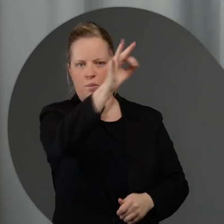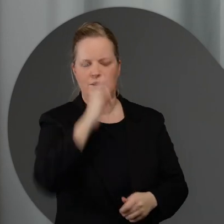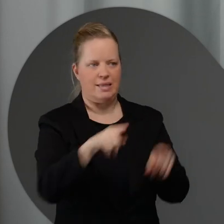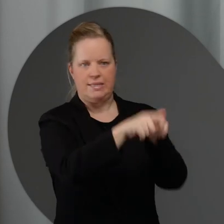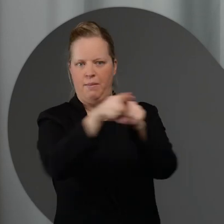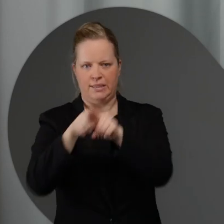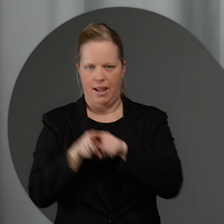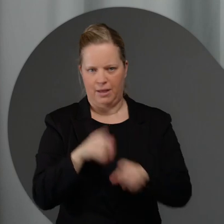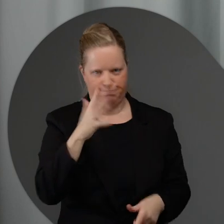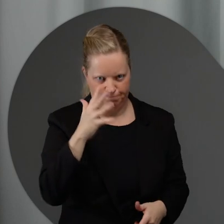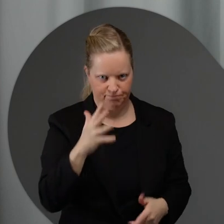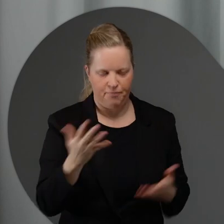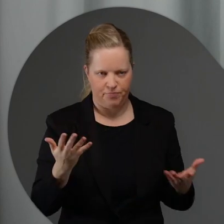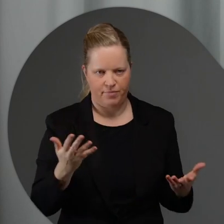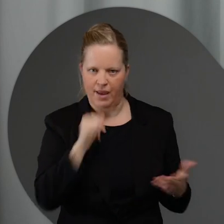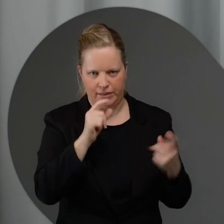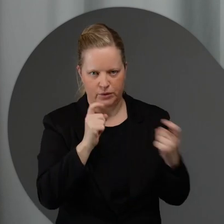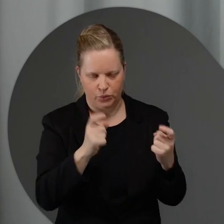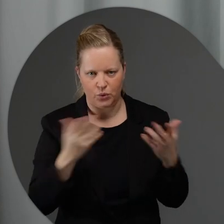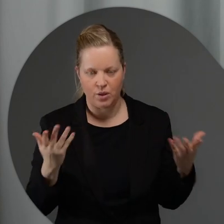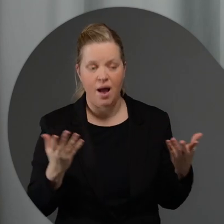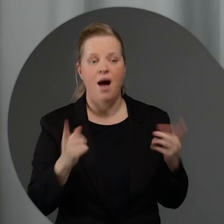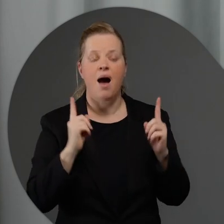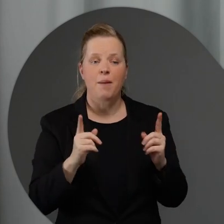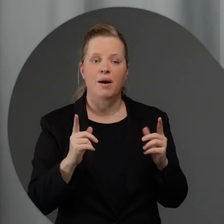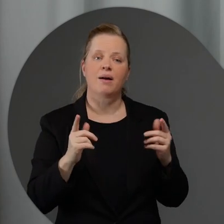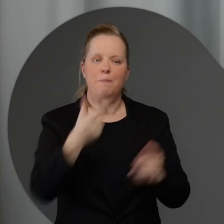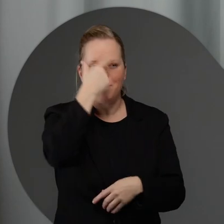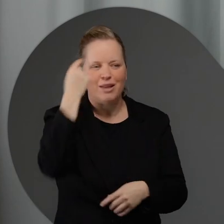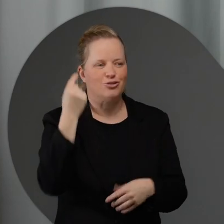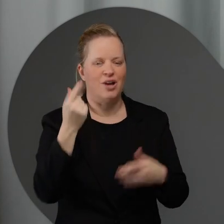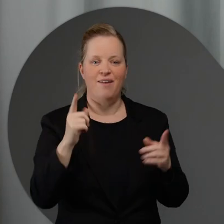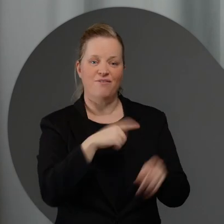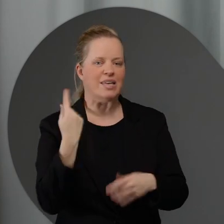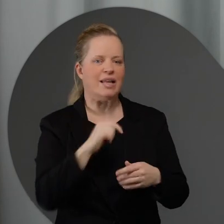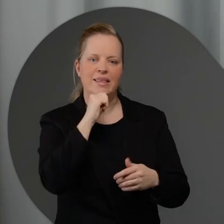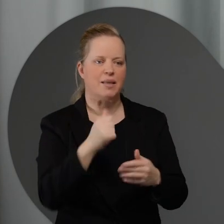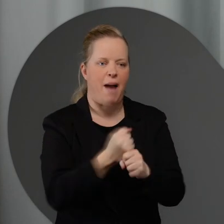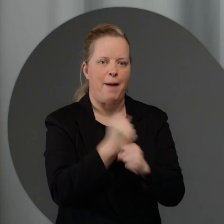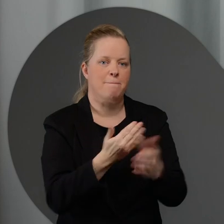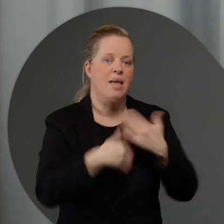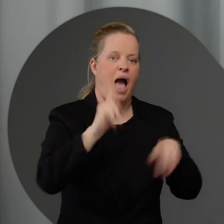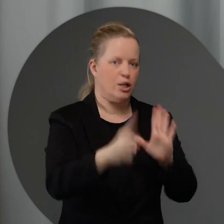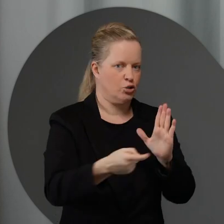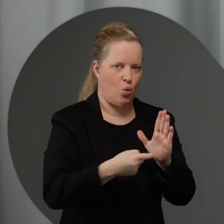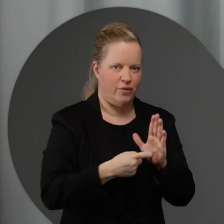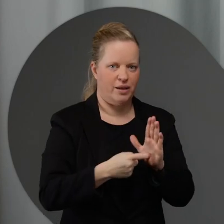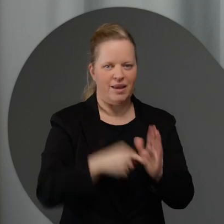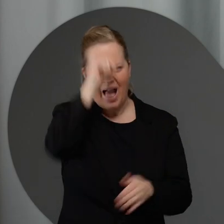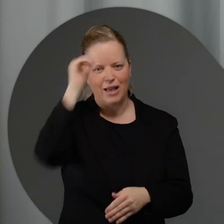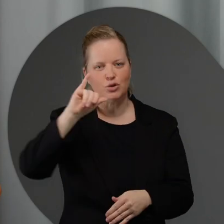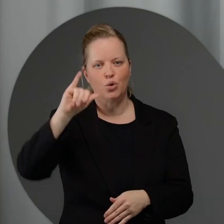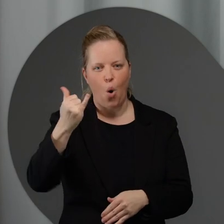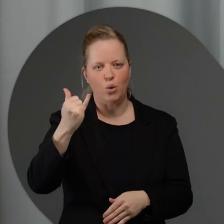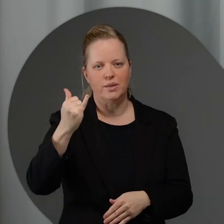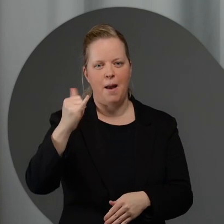überall 100% dasselbe haben, ist keine Frage. Ja. Und so wie heute der Mensch ist, wir werden auch kein Goldplating haben, das heißt, es wird